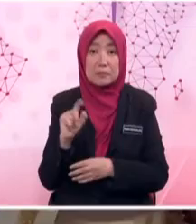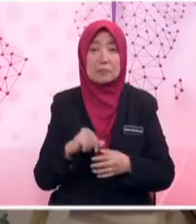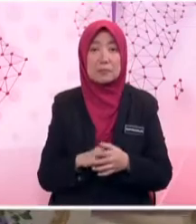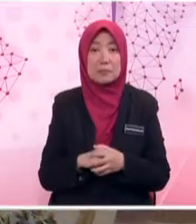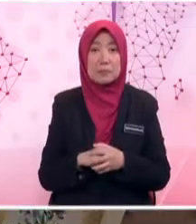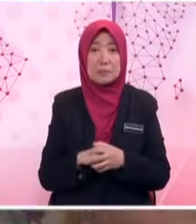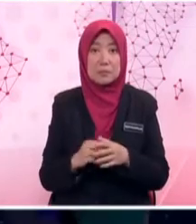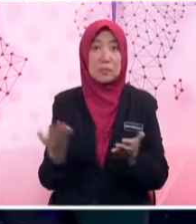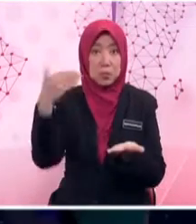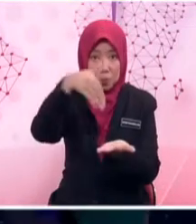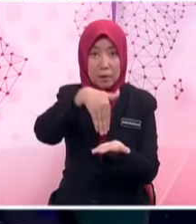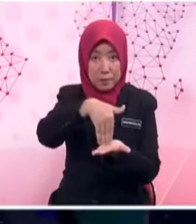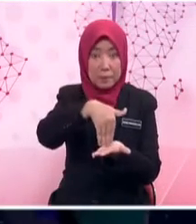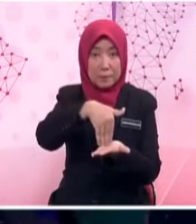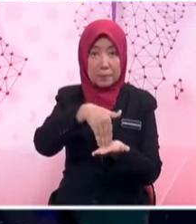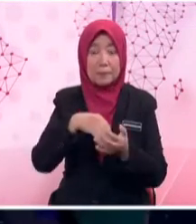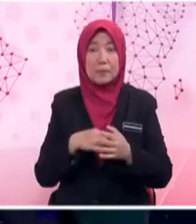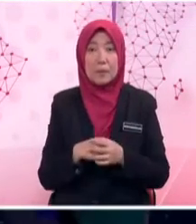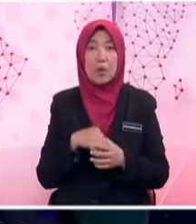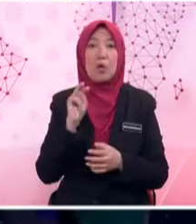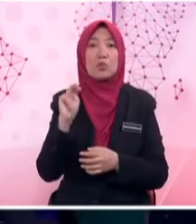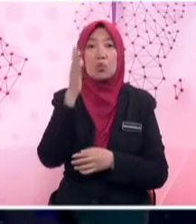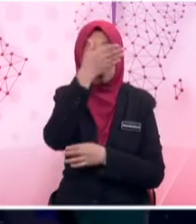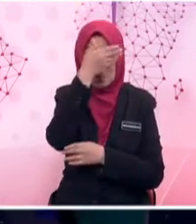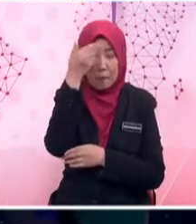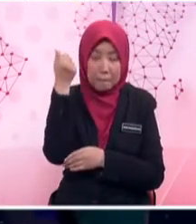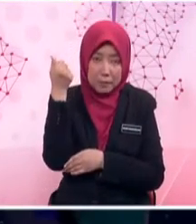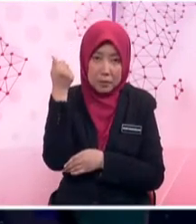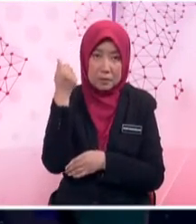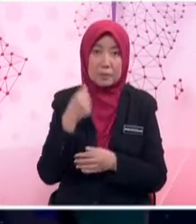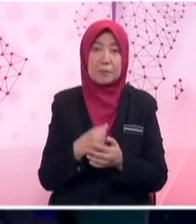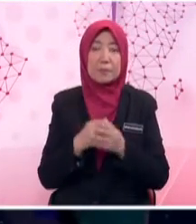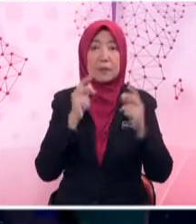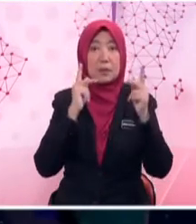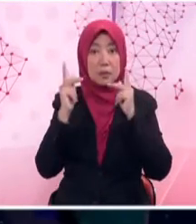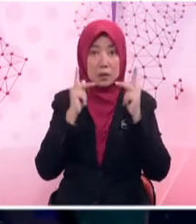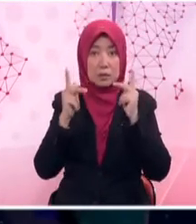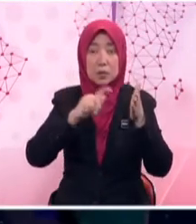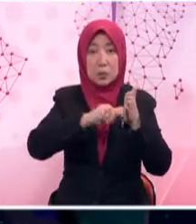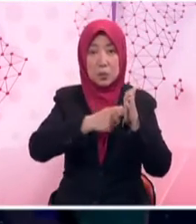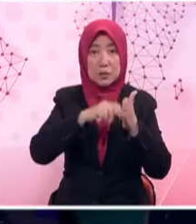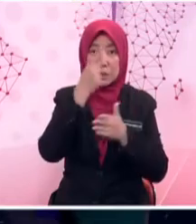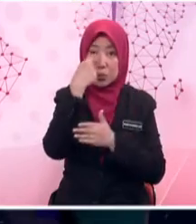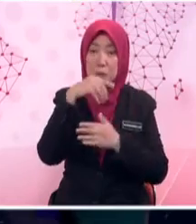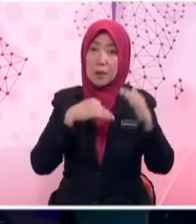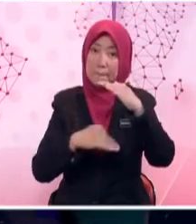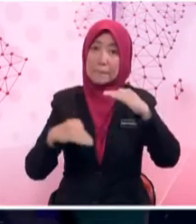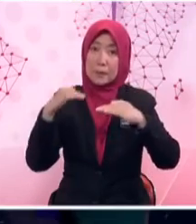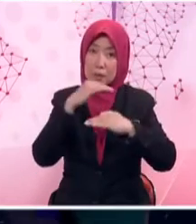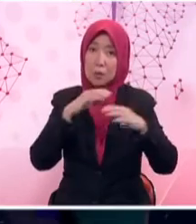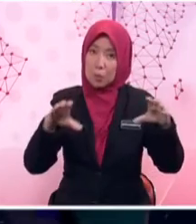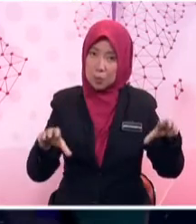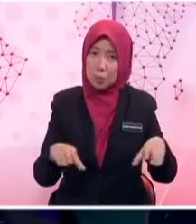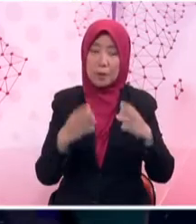Cikgu ulang semula, ya. Takut adik-adik lupa, kan? Ya. Kata kunci untuk membina ayat tunggal. Yang